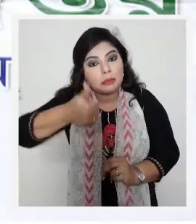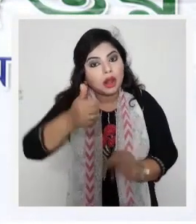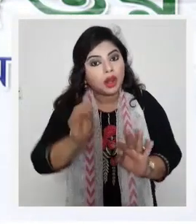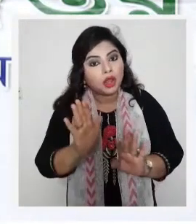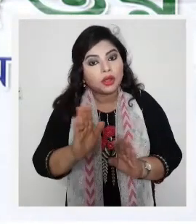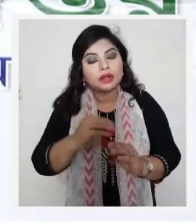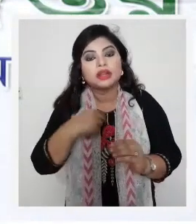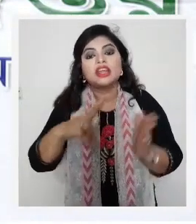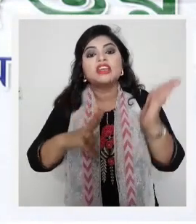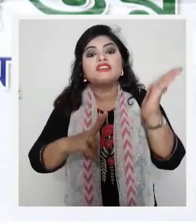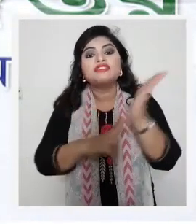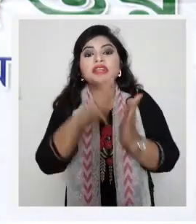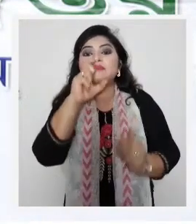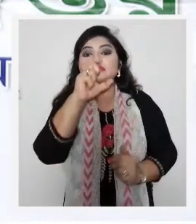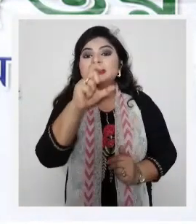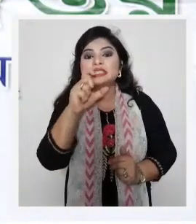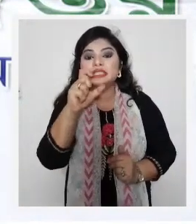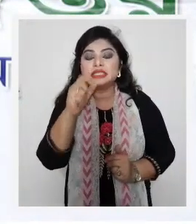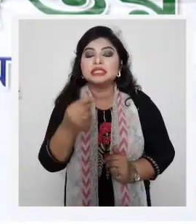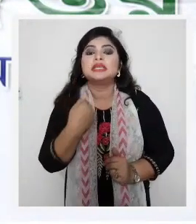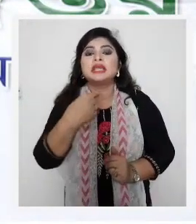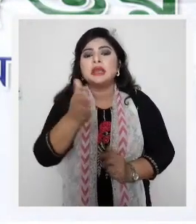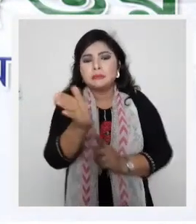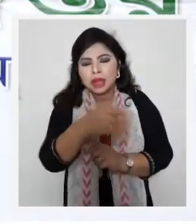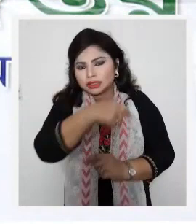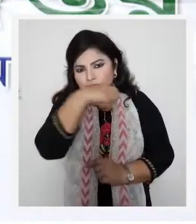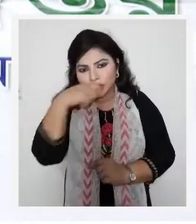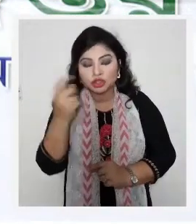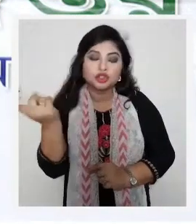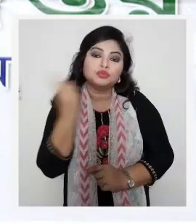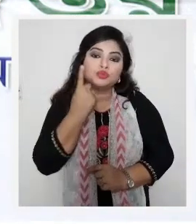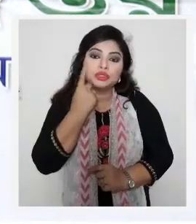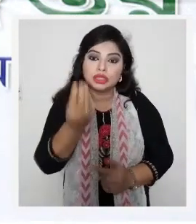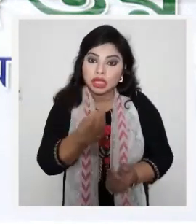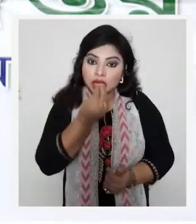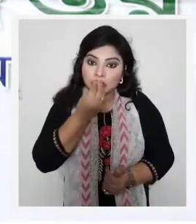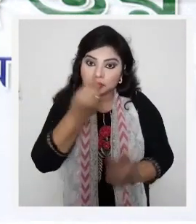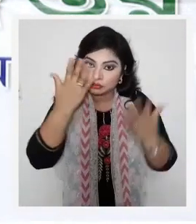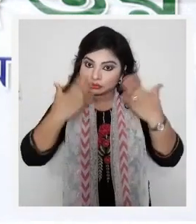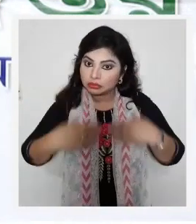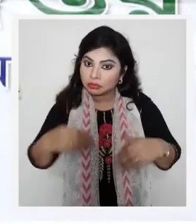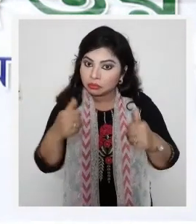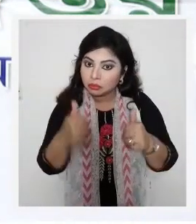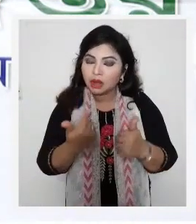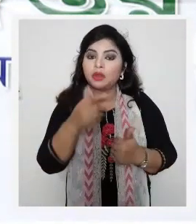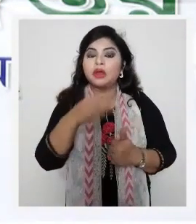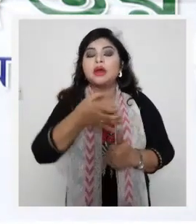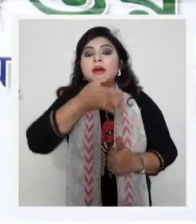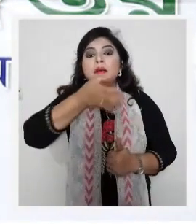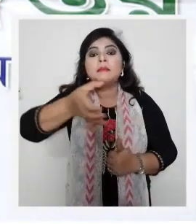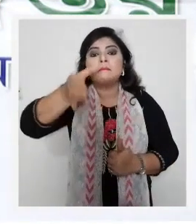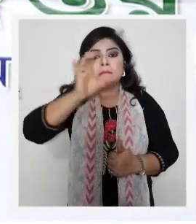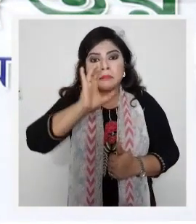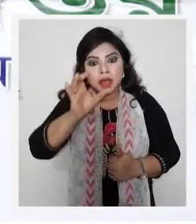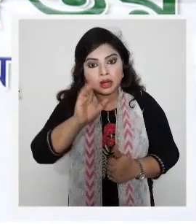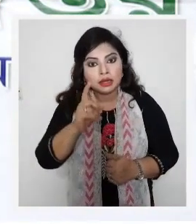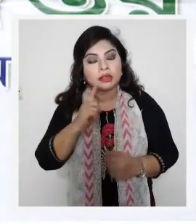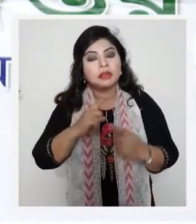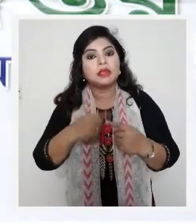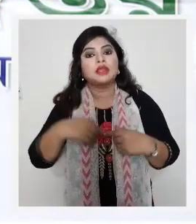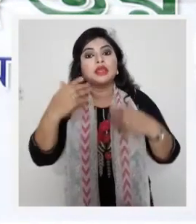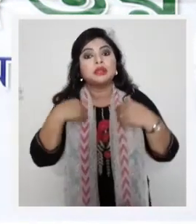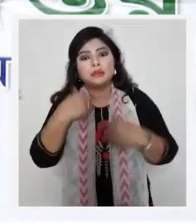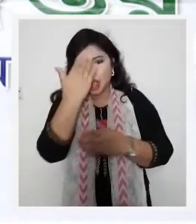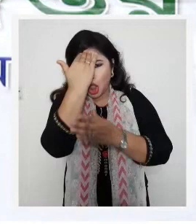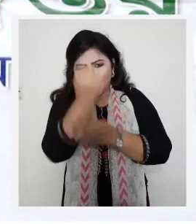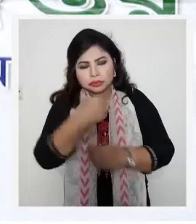মানসিক মনোবল দৃঢ় রাখেন এবং পুষ্টিকর খাদ্য গ্রহণ করেন, ভিটামিন সি সমৃদ্ধ খাবার, প্রোটিন সমৃদ্ধ